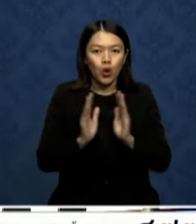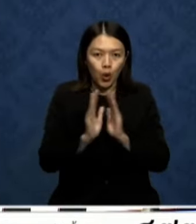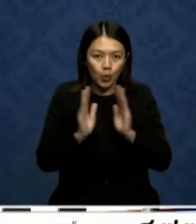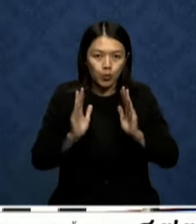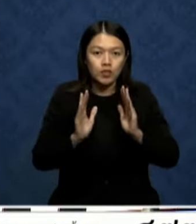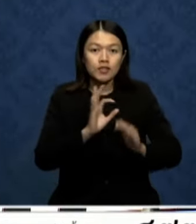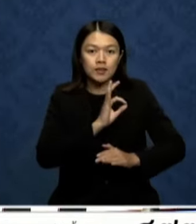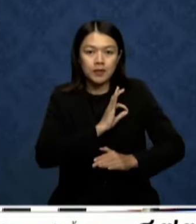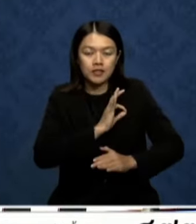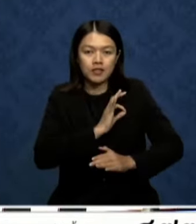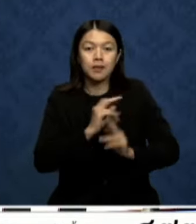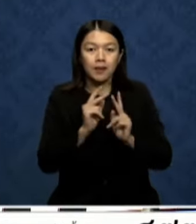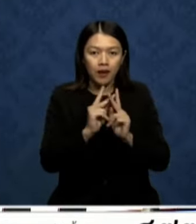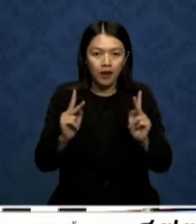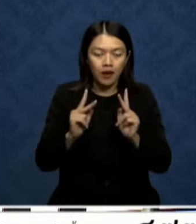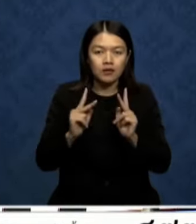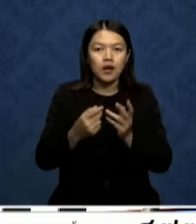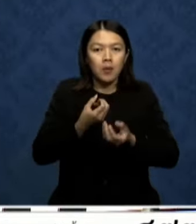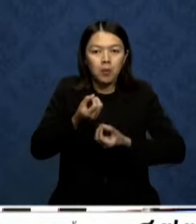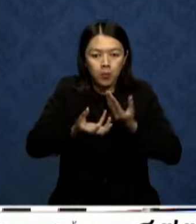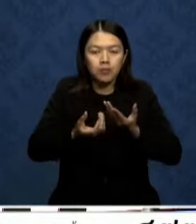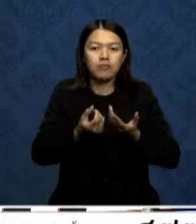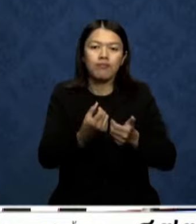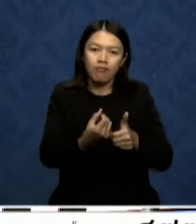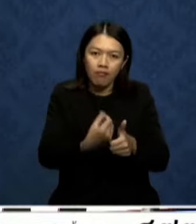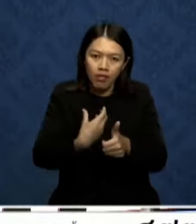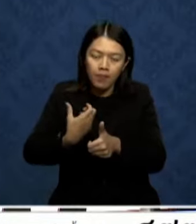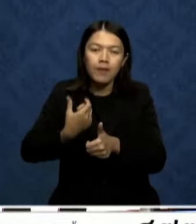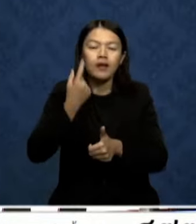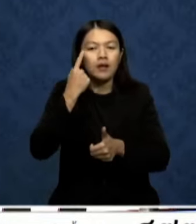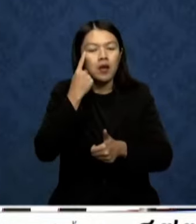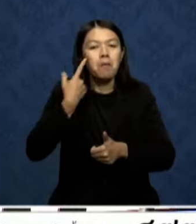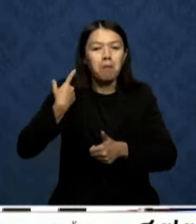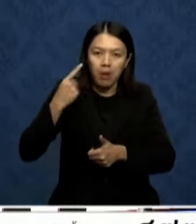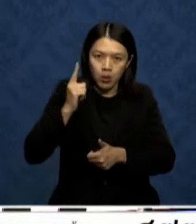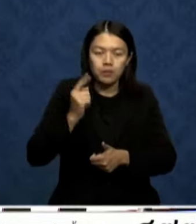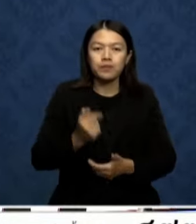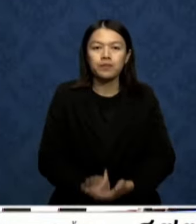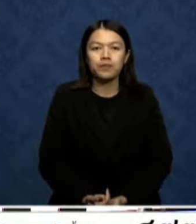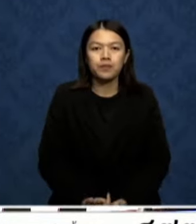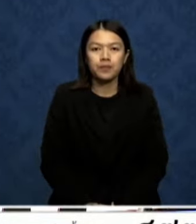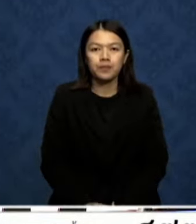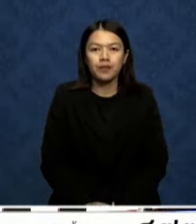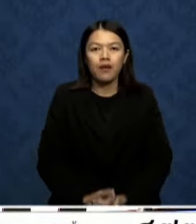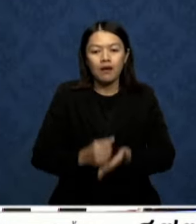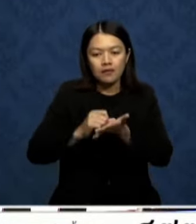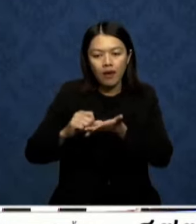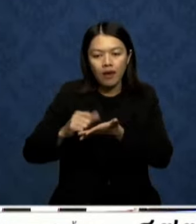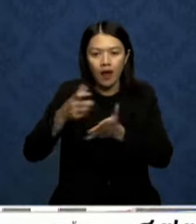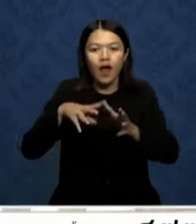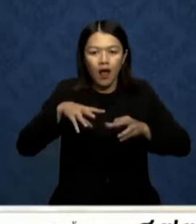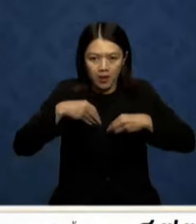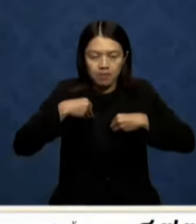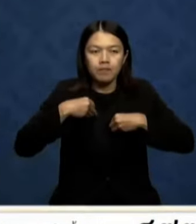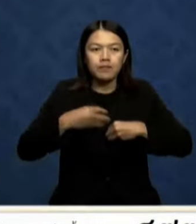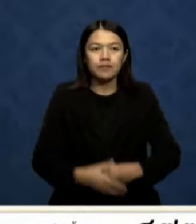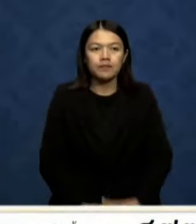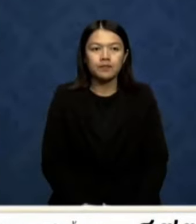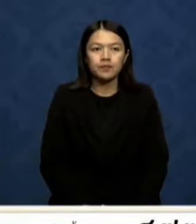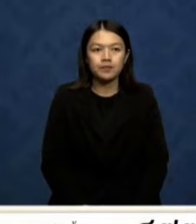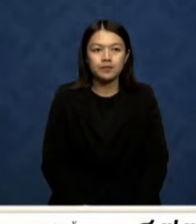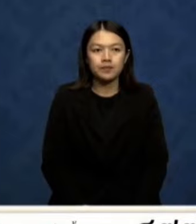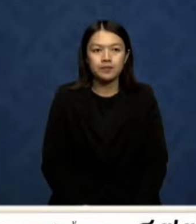มาธิการผู้สงวนความเห็นนะครับสำหรับข้อคิดเห็นที่เป็นประโยชน์ในส่วนใดที่ปรับใช้ได้เราก็จะรับไว้นะครับใน